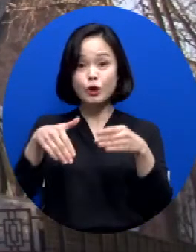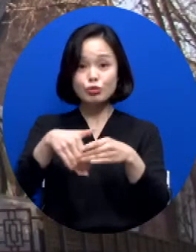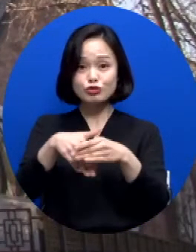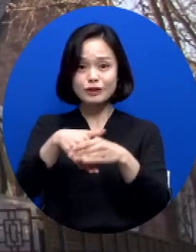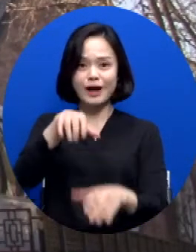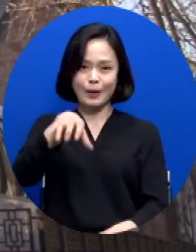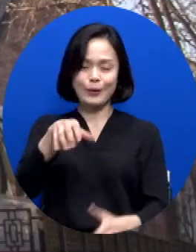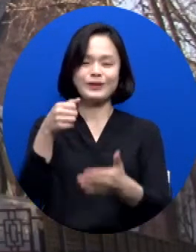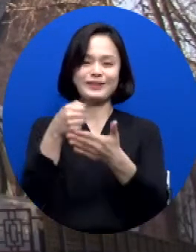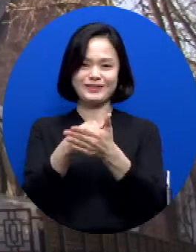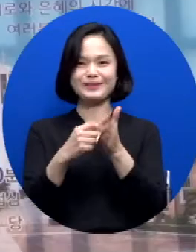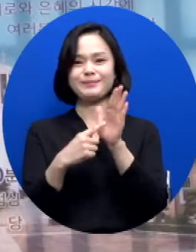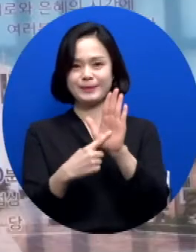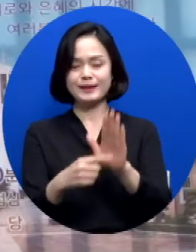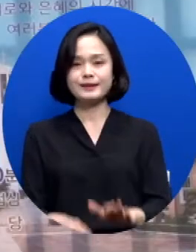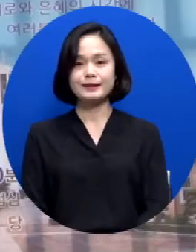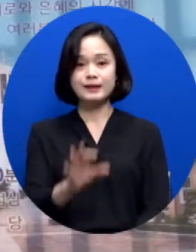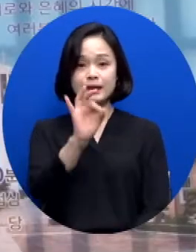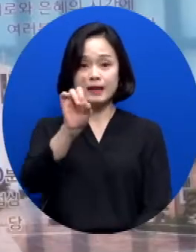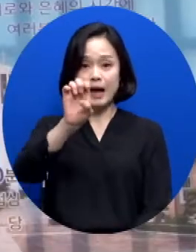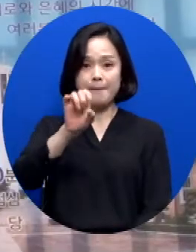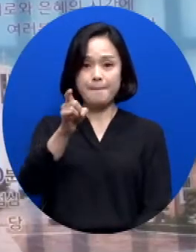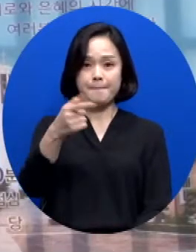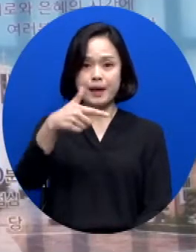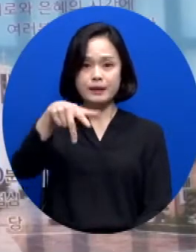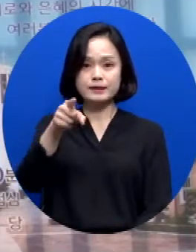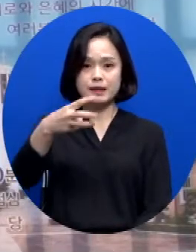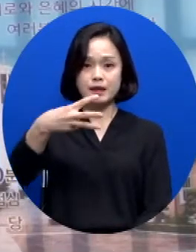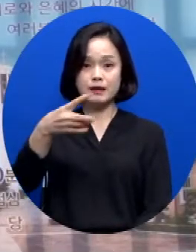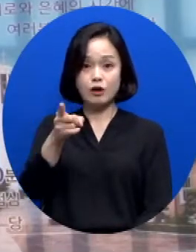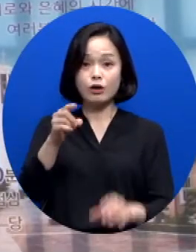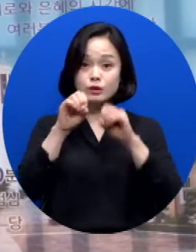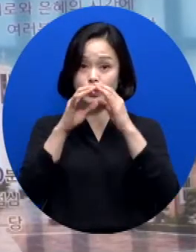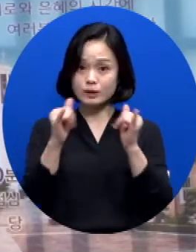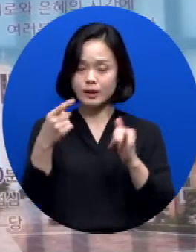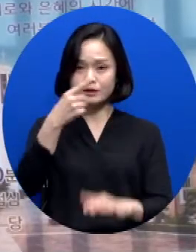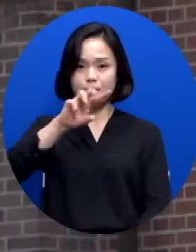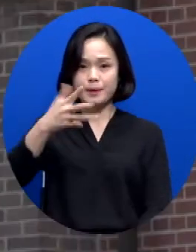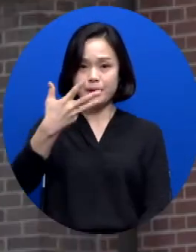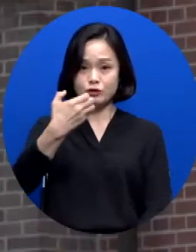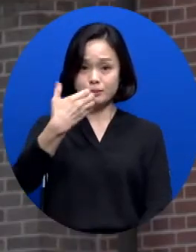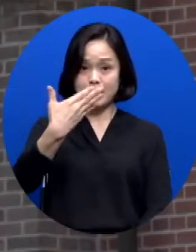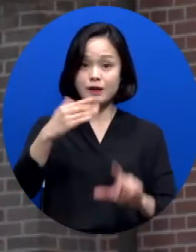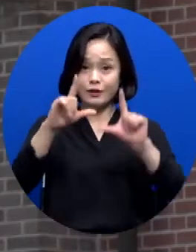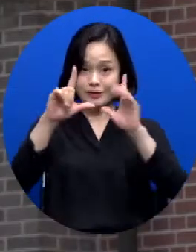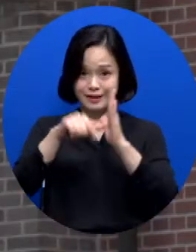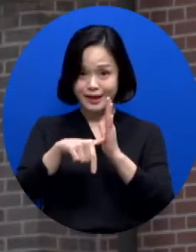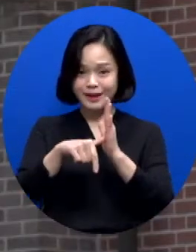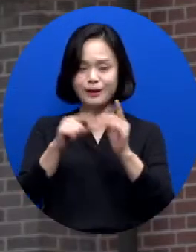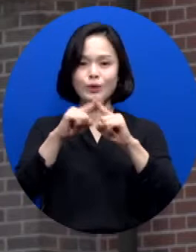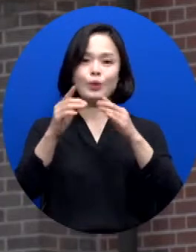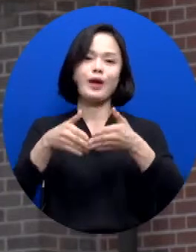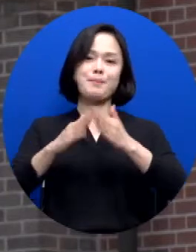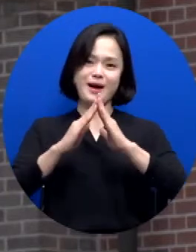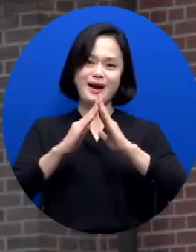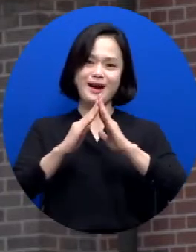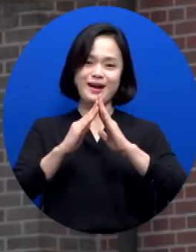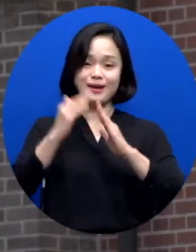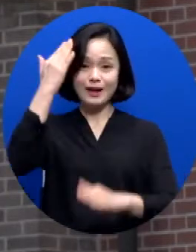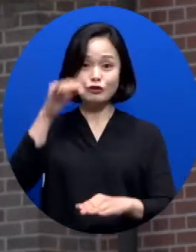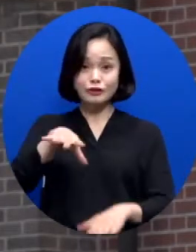정 동 교회는 아펜젤러 선교사가 1898년에 준공 안 우리나라 최초의 기독교 감리교회 로